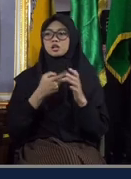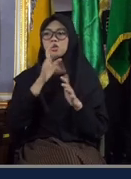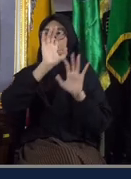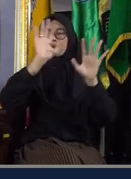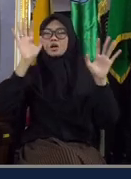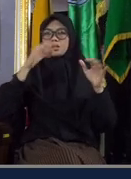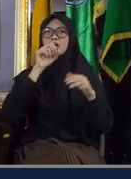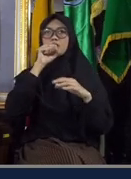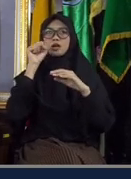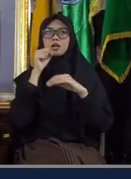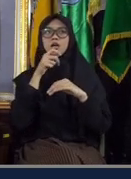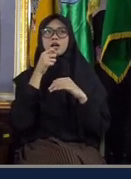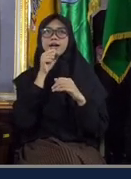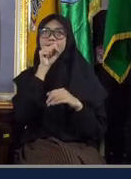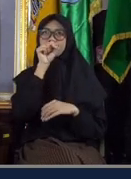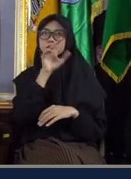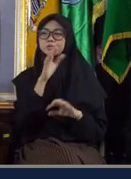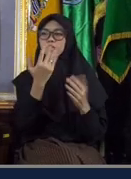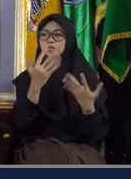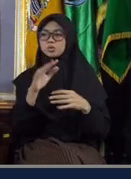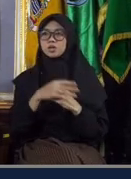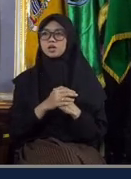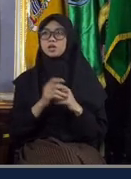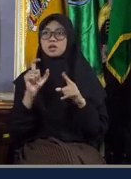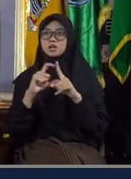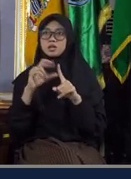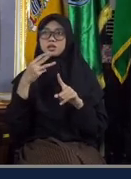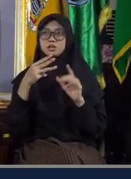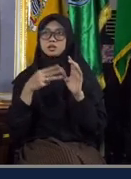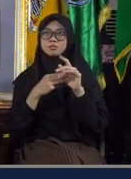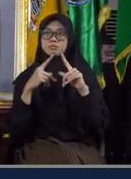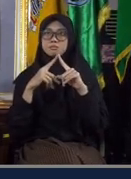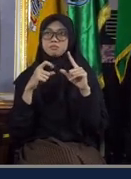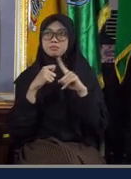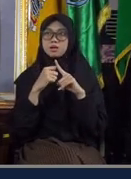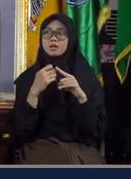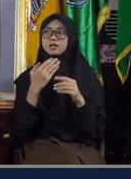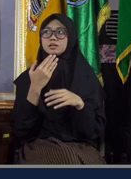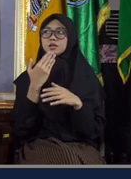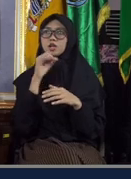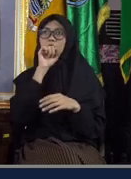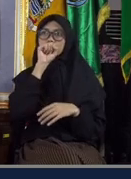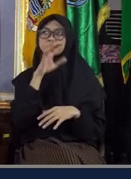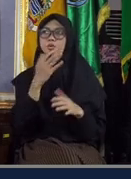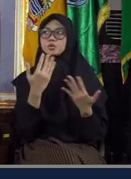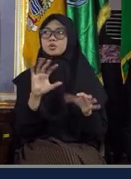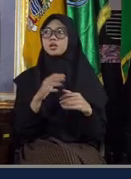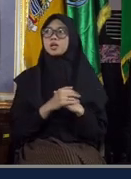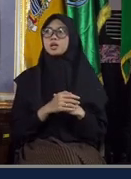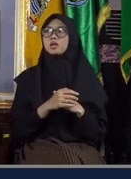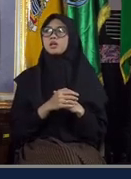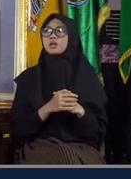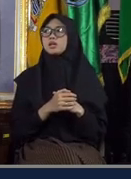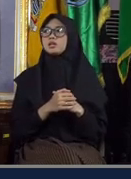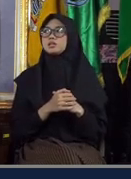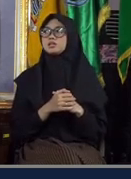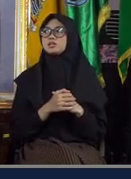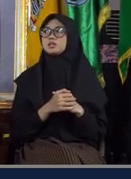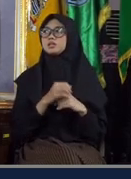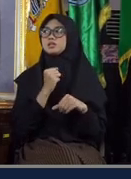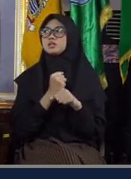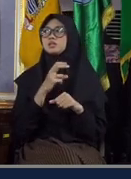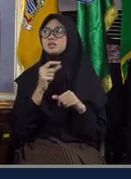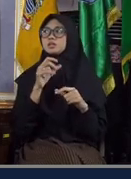Demak Terima kasih sudah sebagian direspon Grobogan Terima kasih belum direspon sama sekali